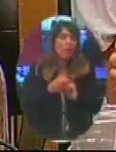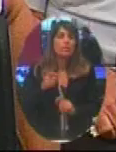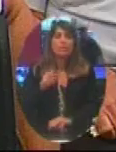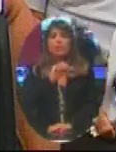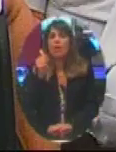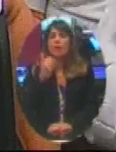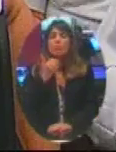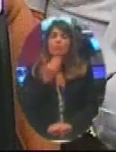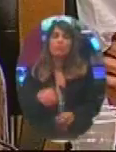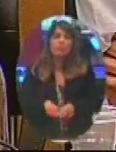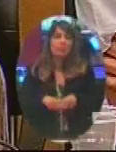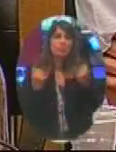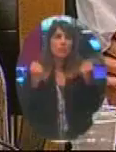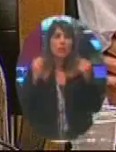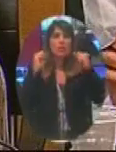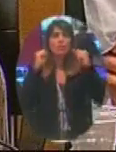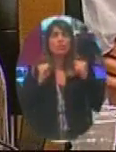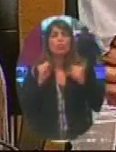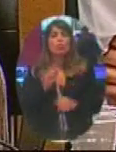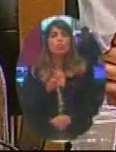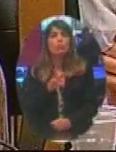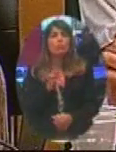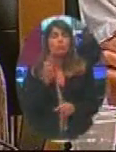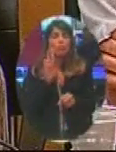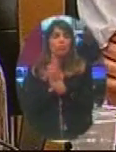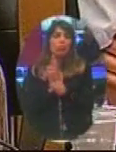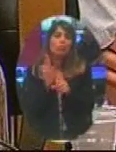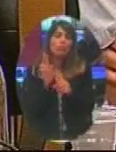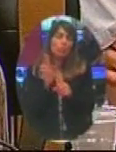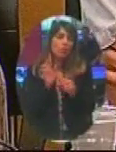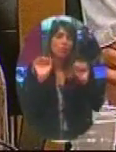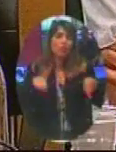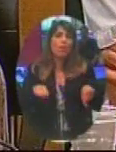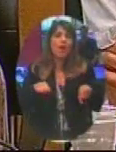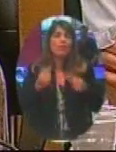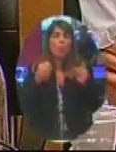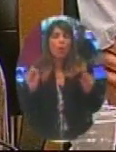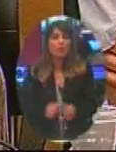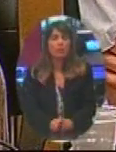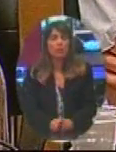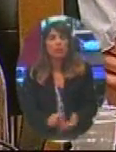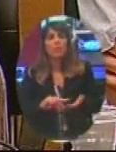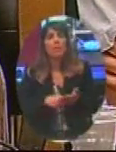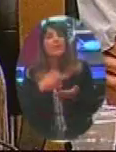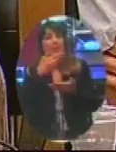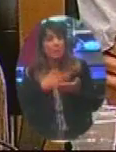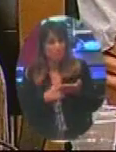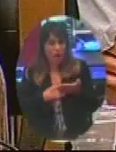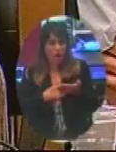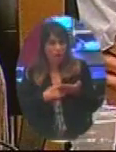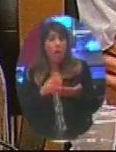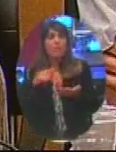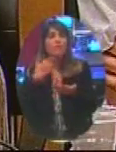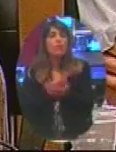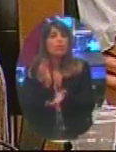יסודות משטר דמוקרטי. לגבי מטרת הכנת המסמך, אנחנו יכולים לומר באופן הכי נחרץ וברור, והיועץ המשפטי אמר את זה, מטרת